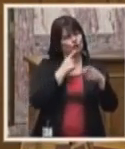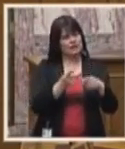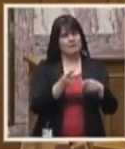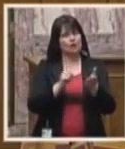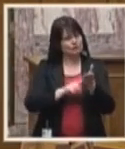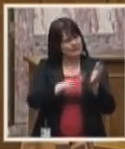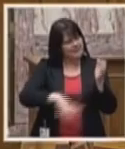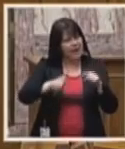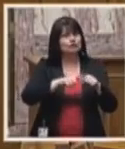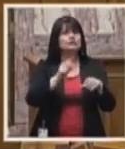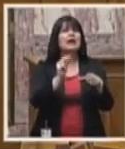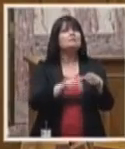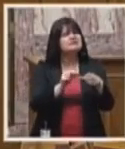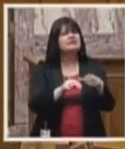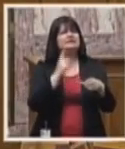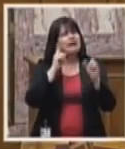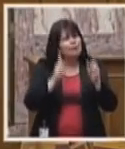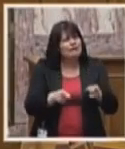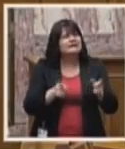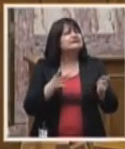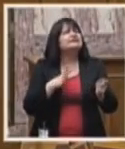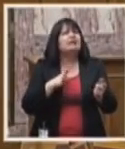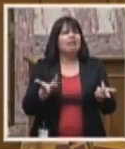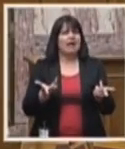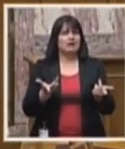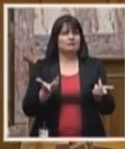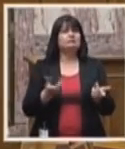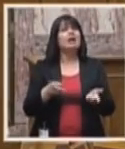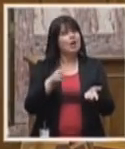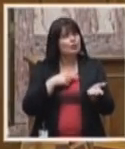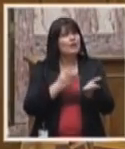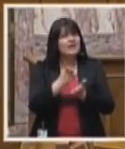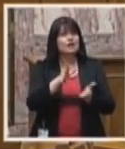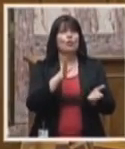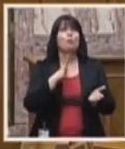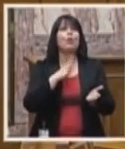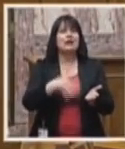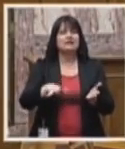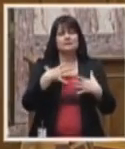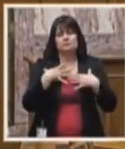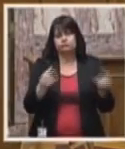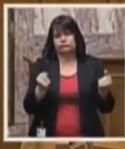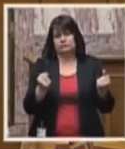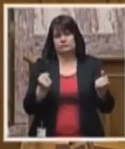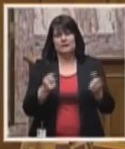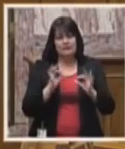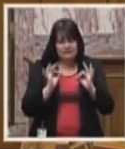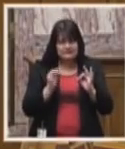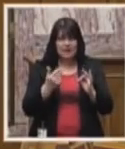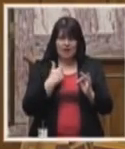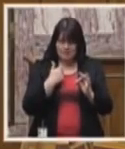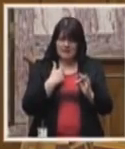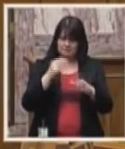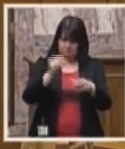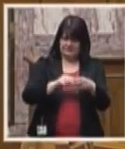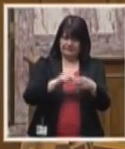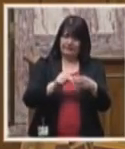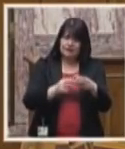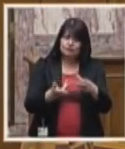αυτά σήμερα δημιουργούν δικαιολογημένη αγανάκτηση στους πολίτες, γιατί αποτελούν μέρος ενός συστήματος που μας έφερε σε εδώ, ένα σύστημα